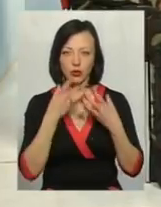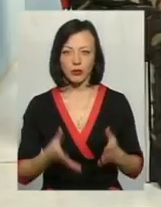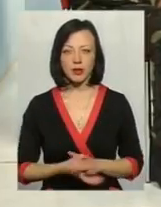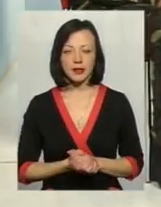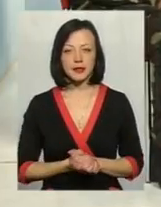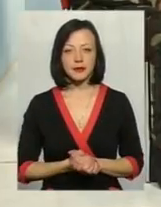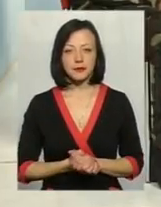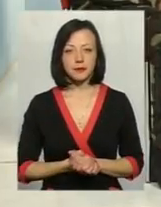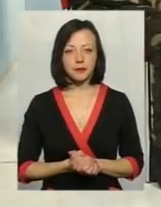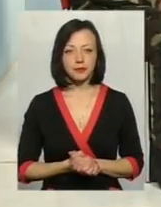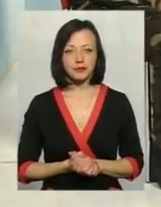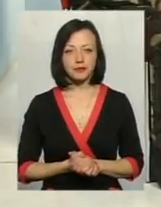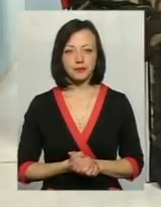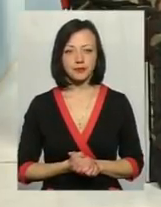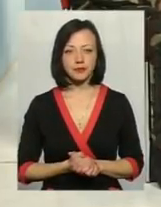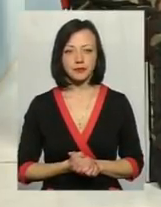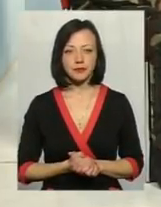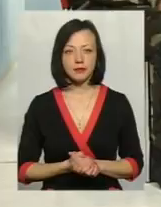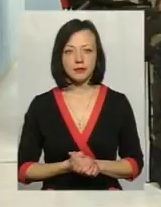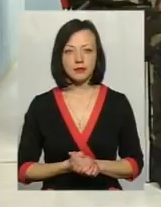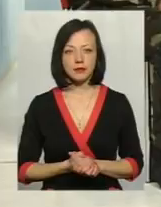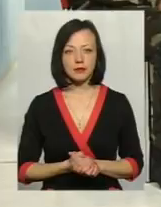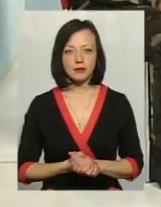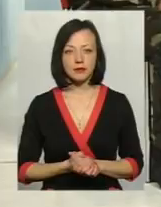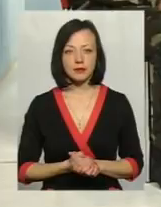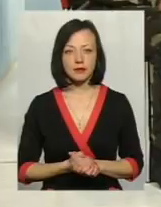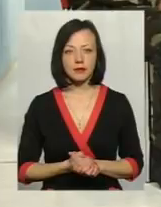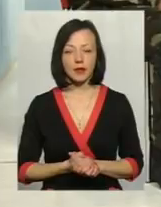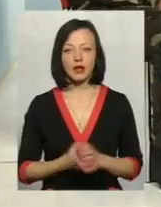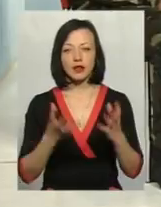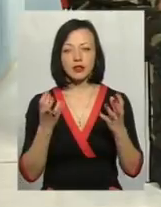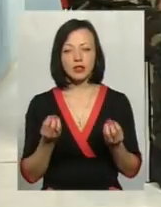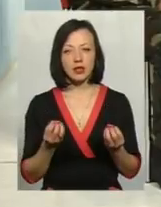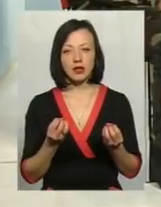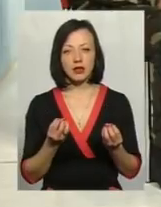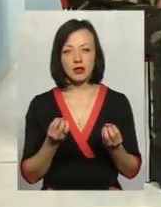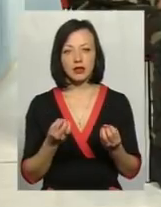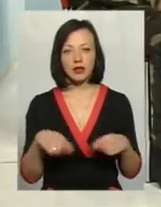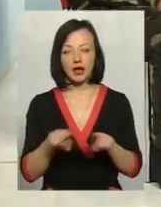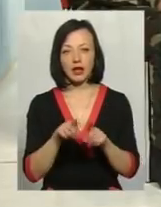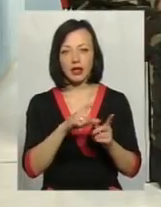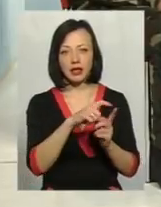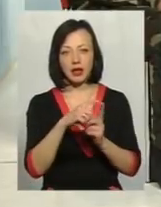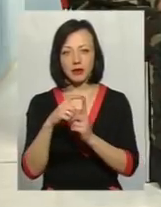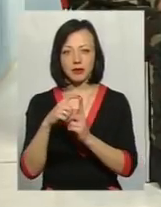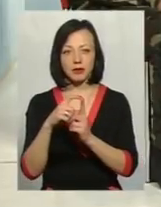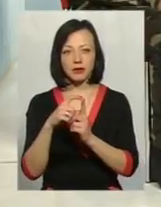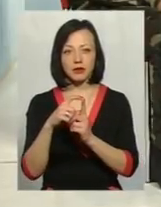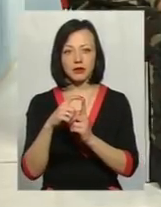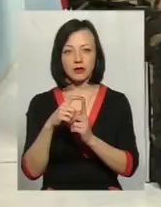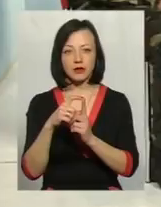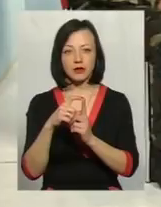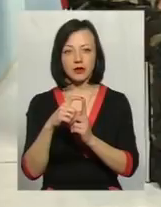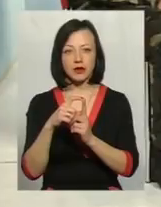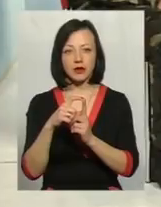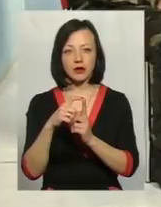Ще яскраво увійшов взагалі в засоби масової інформації такий термін, як зараз